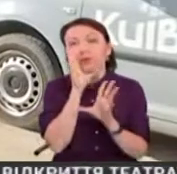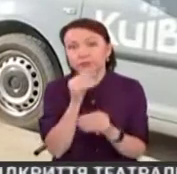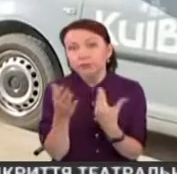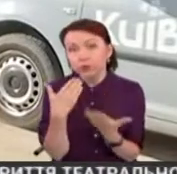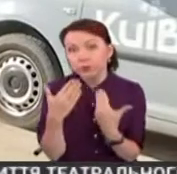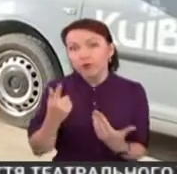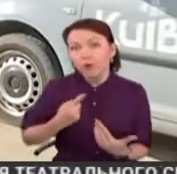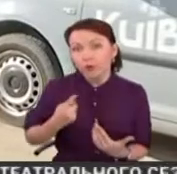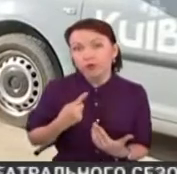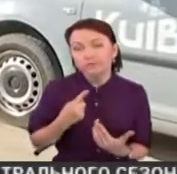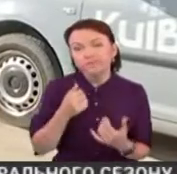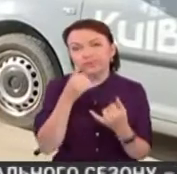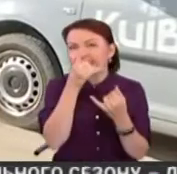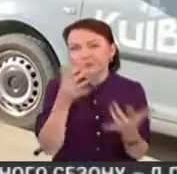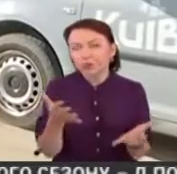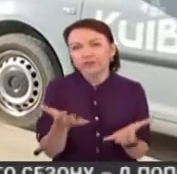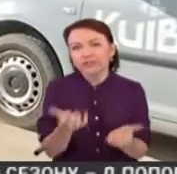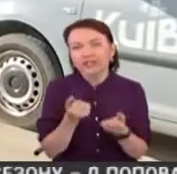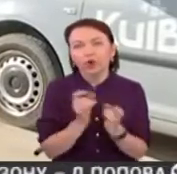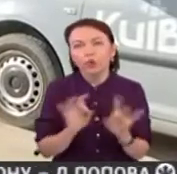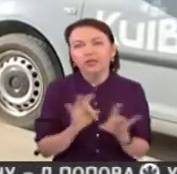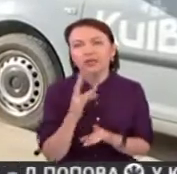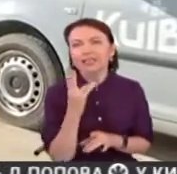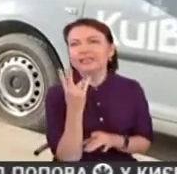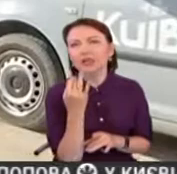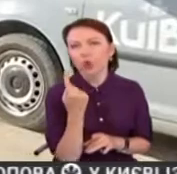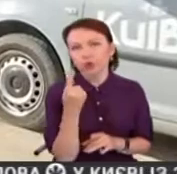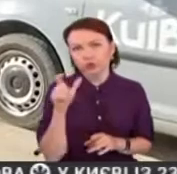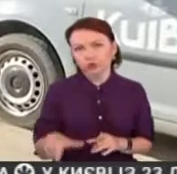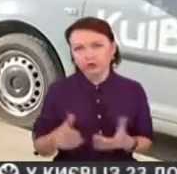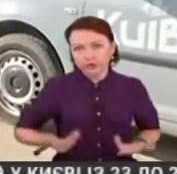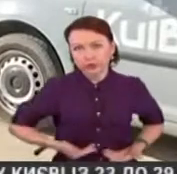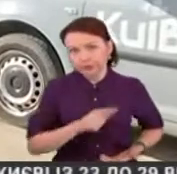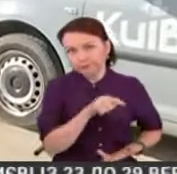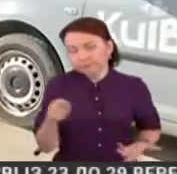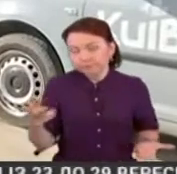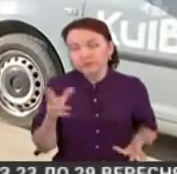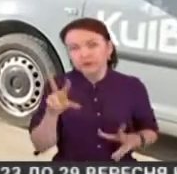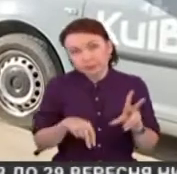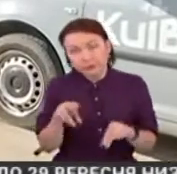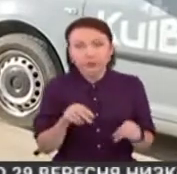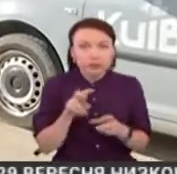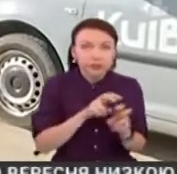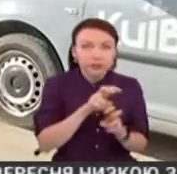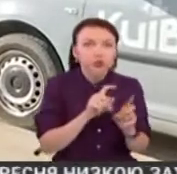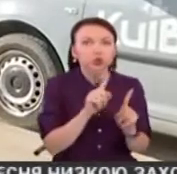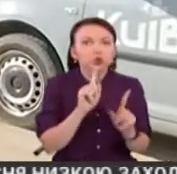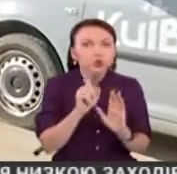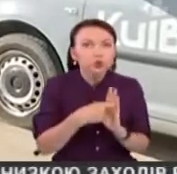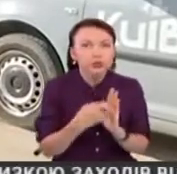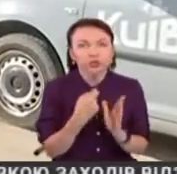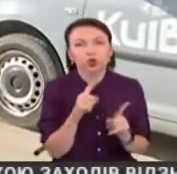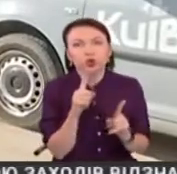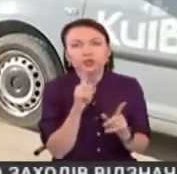з ними, утім, не змогли взяти коментар у жодного місцевого. Маємо сподівання, що зараз зможемо хоч щось вивідати, хоч